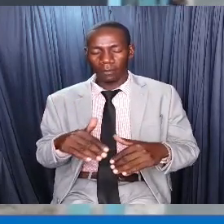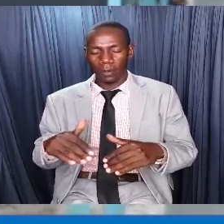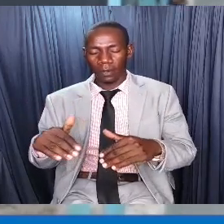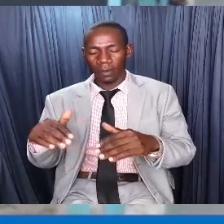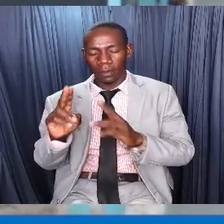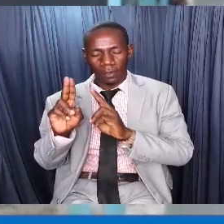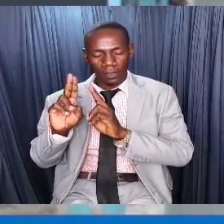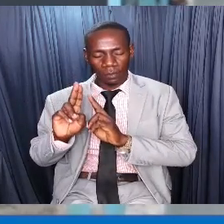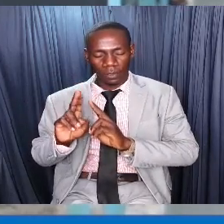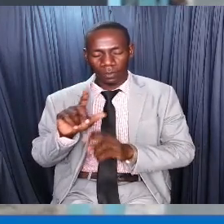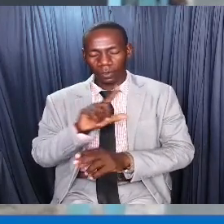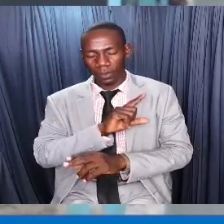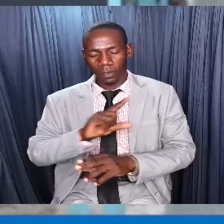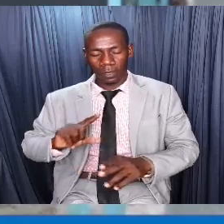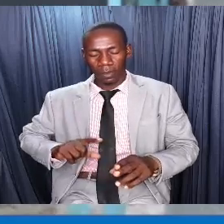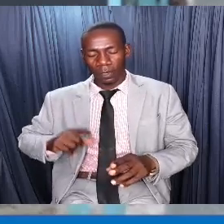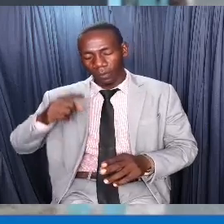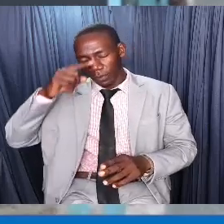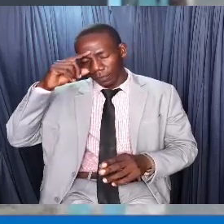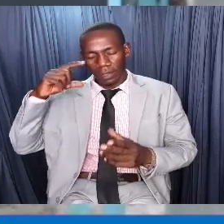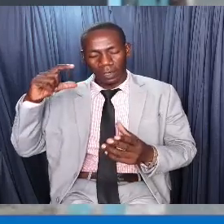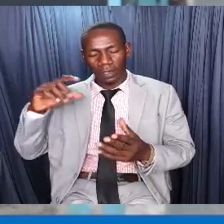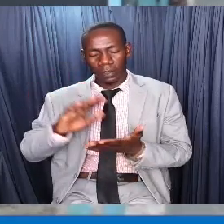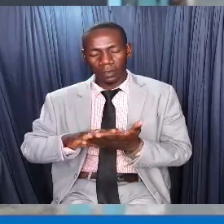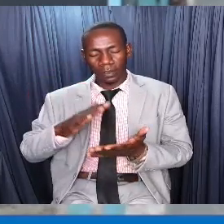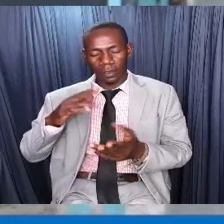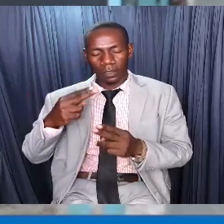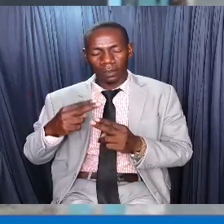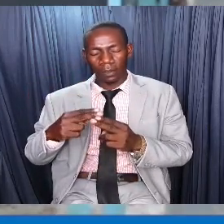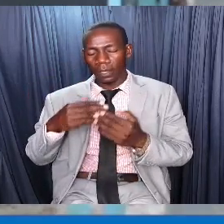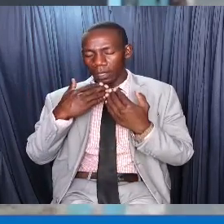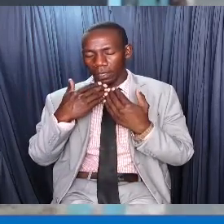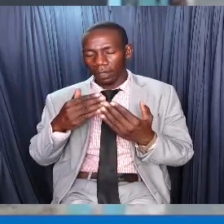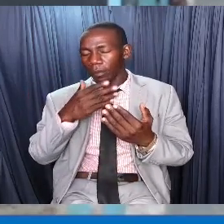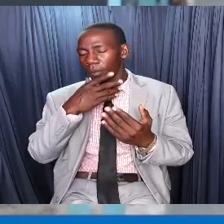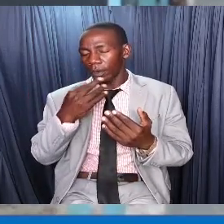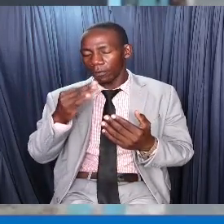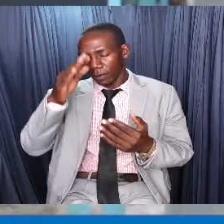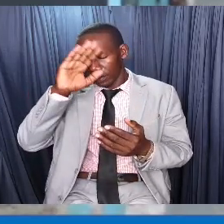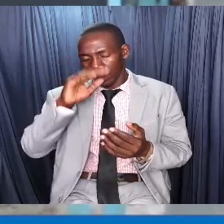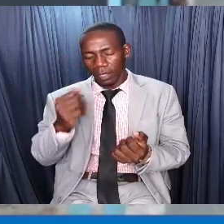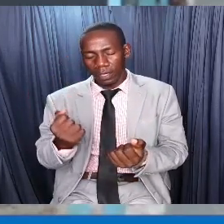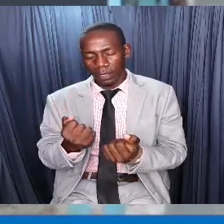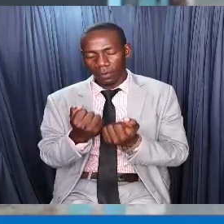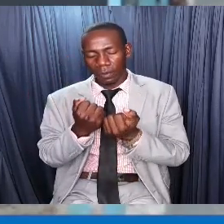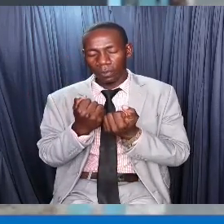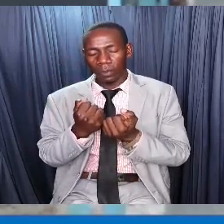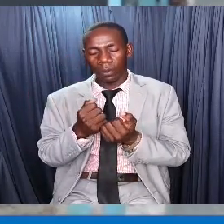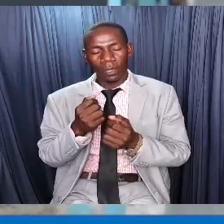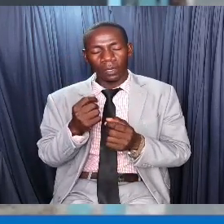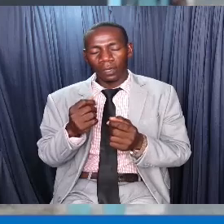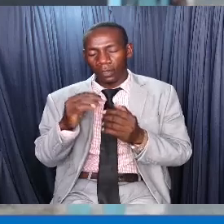na kukuheshimu wewe Bwana kwa ajili ya utukufu wa jina lako. Asante mtumishi wako Bwana, umwokoe na kila neno baya